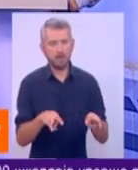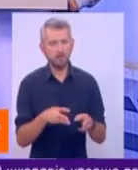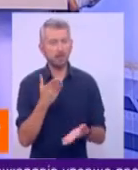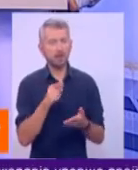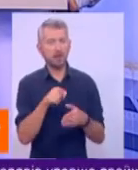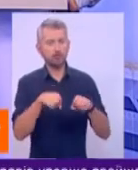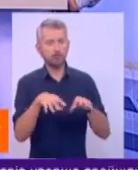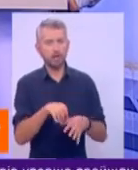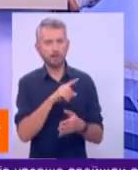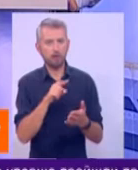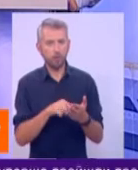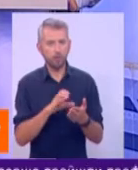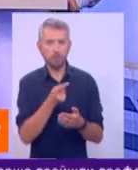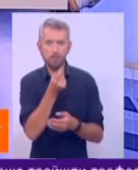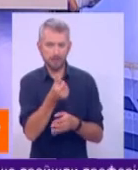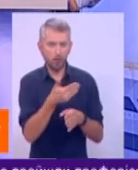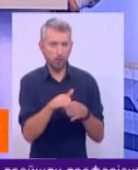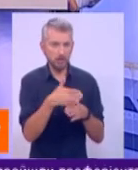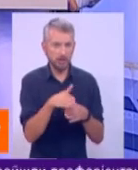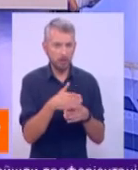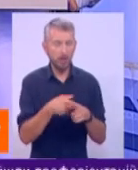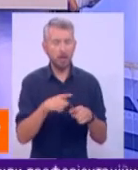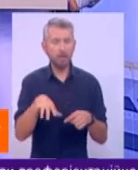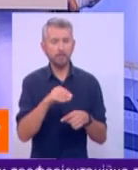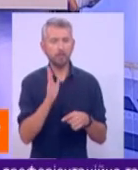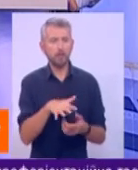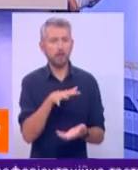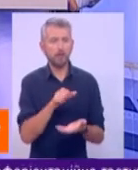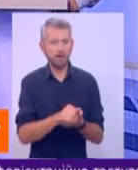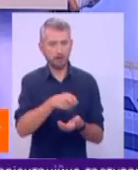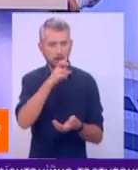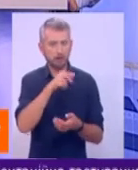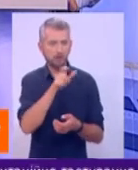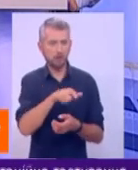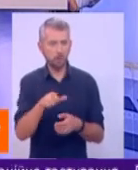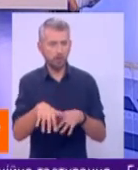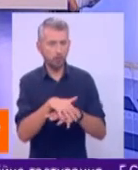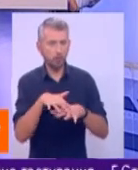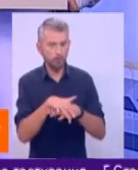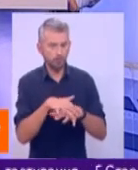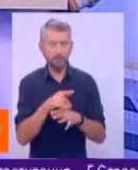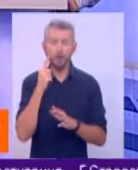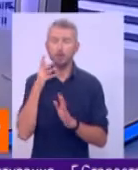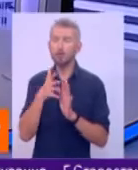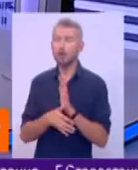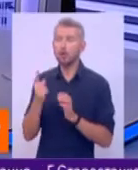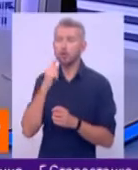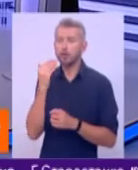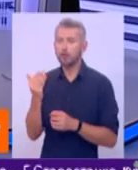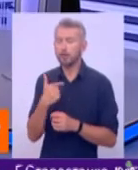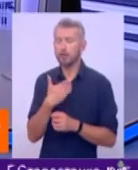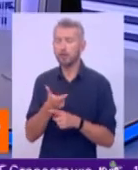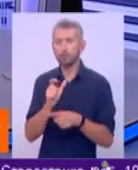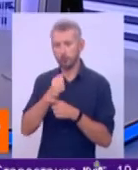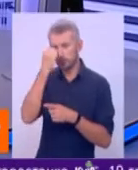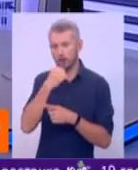они решат вопрос с микрокредитами, а этим всем будет заниматься гражданское общество. Зрозуміло, почули вас. Я вам дуже